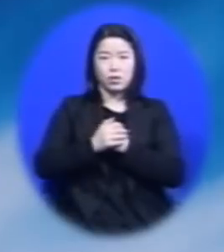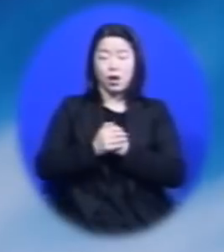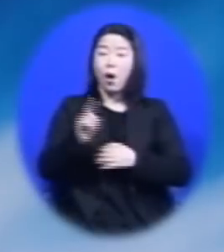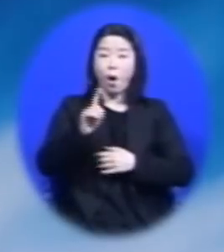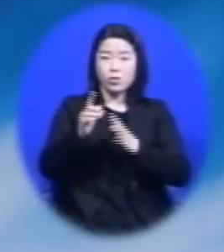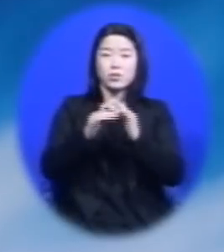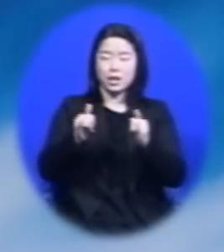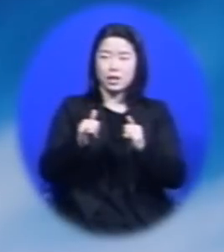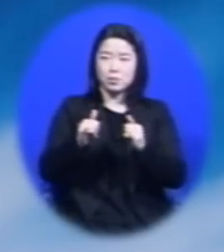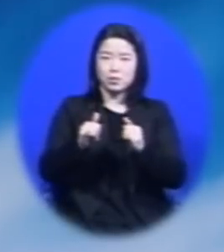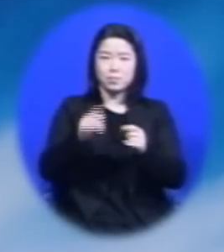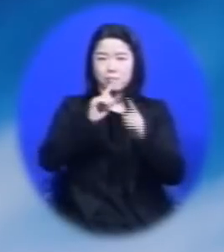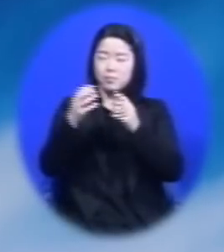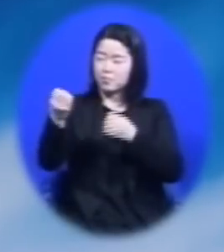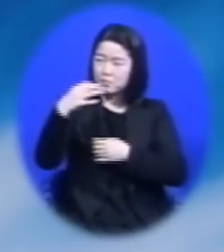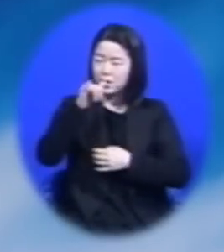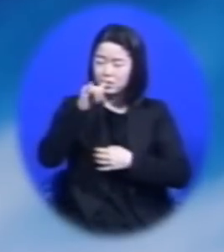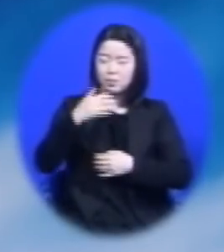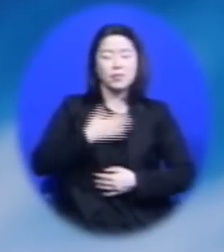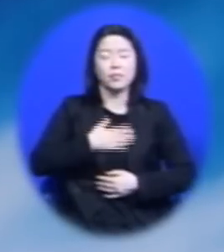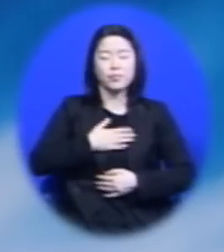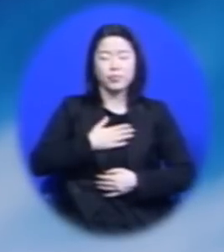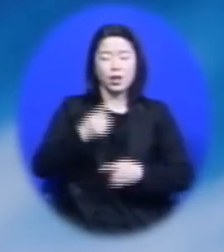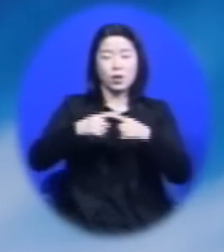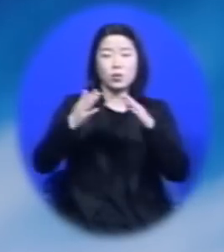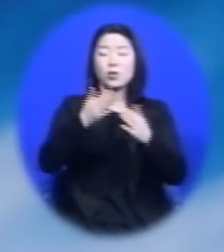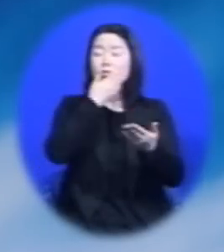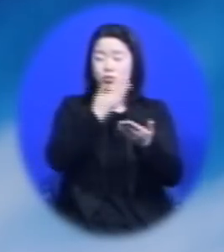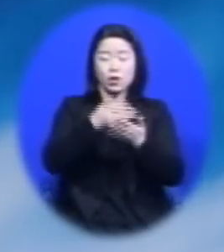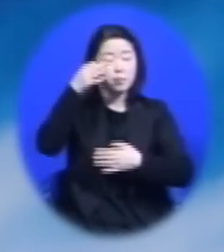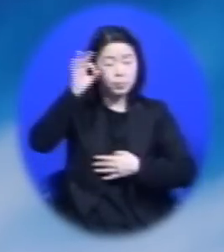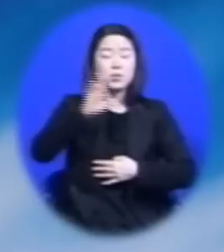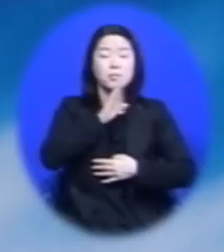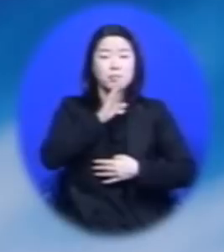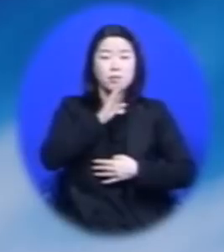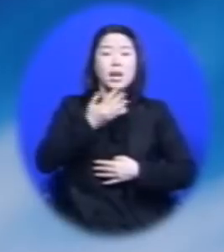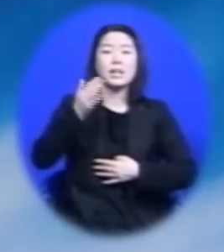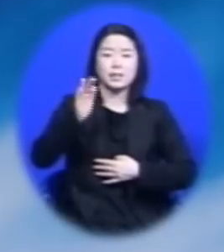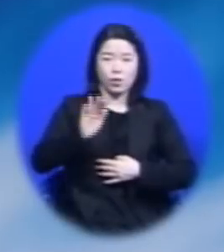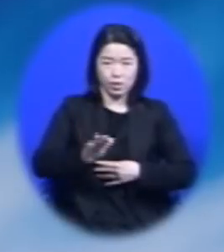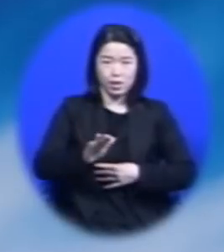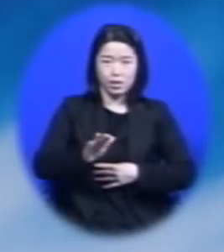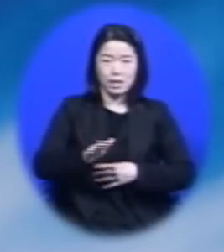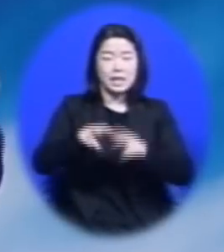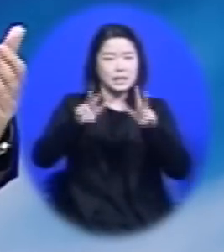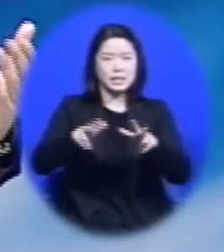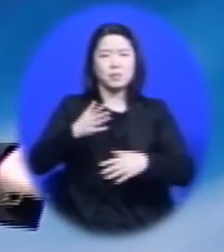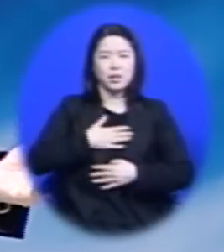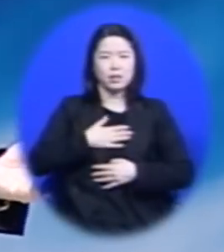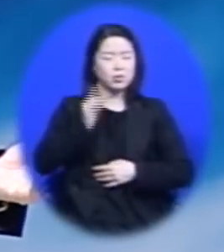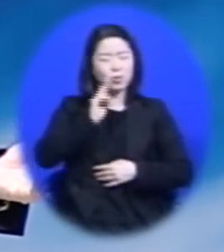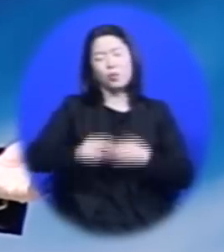어떤 분은 또 그렇게 이야기하실 겁니다 목사님 알겠어요 교회 중요해요 저 인정해요 그런데 아 지금 나는